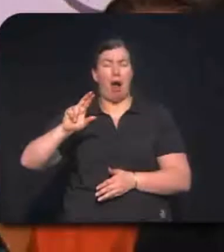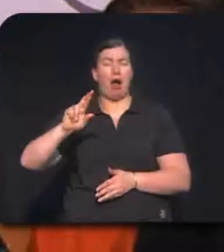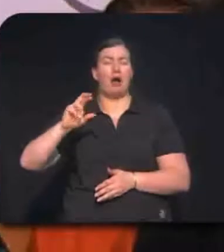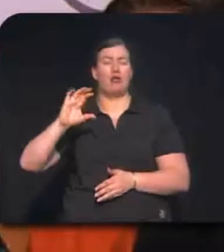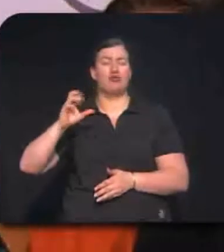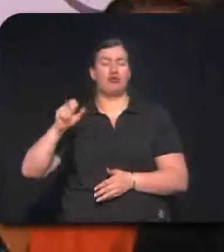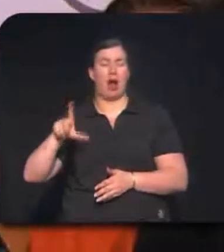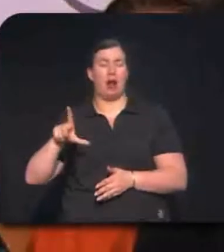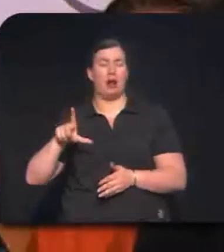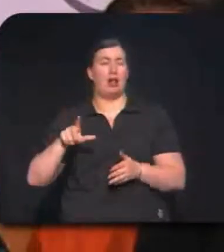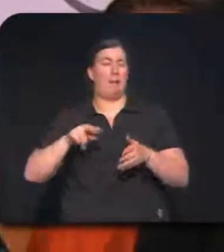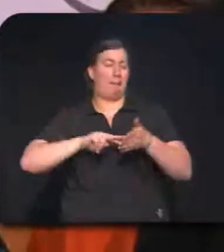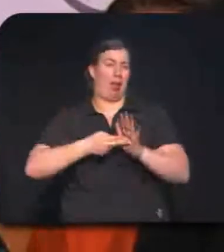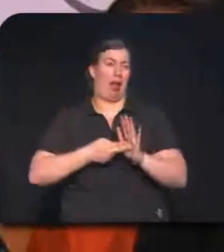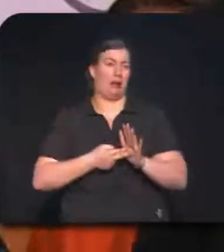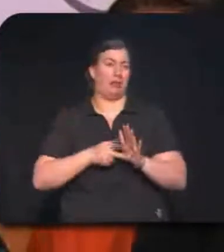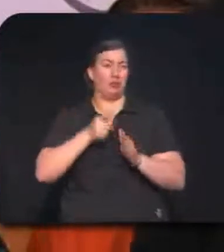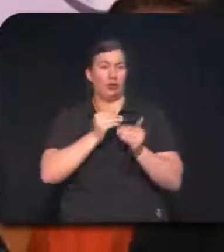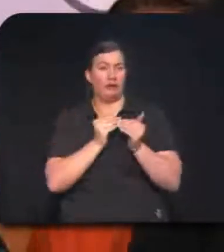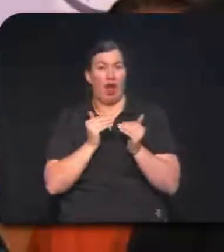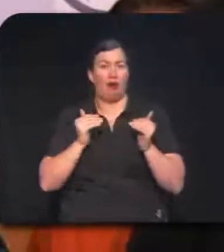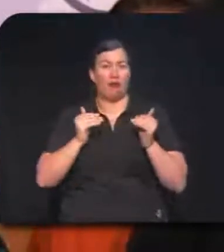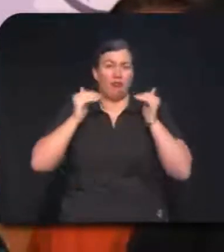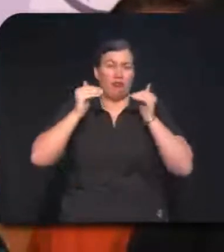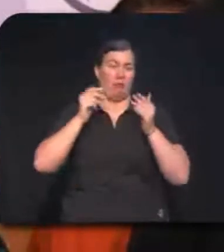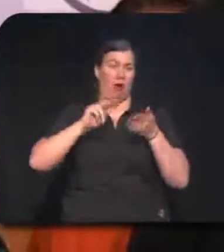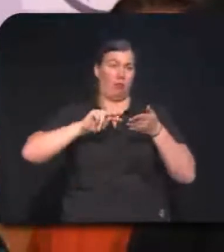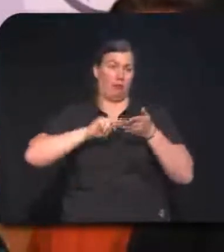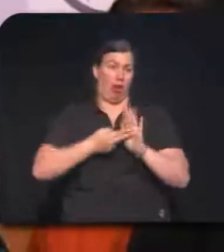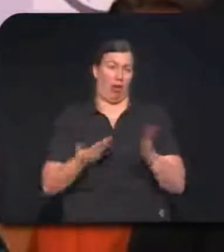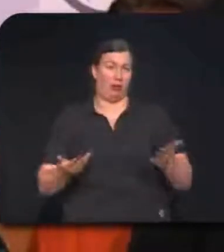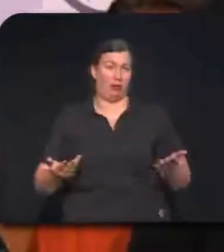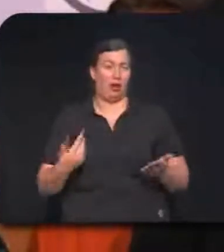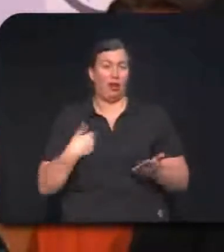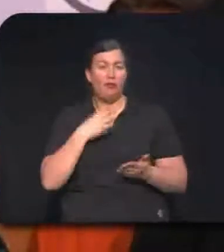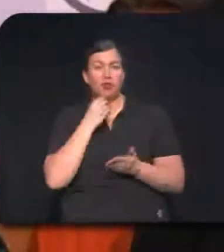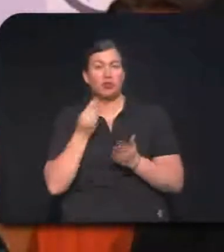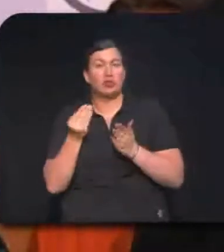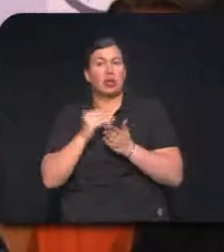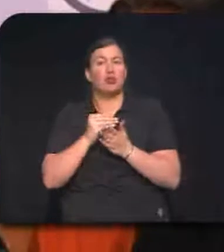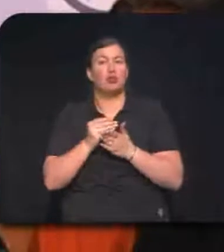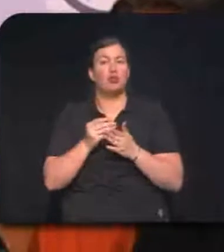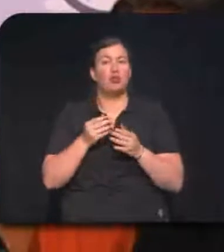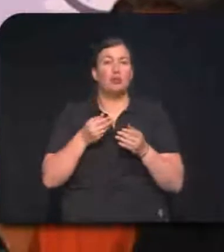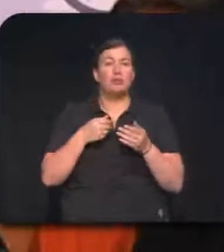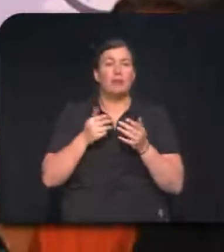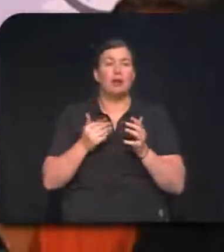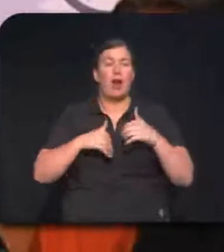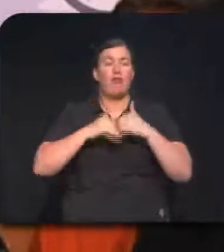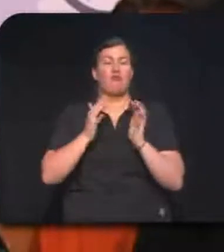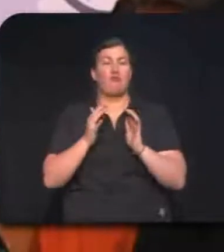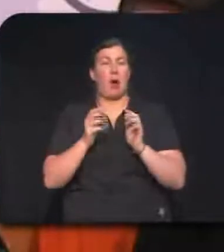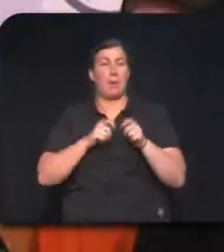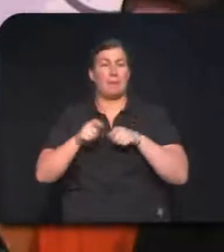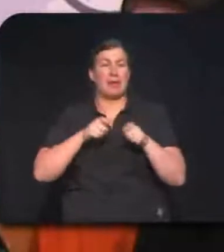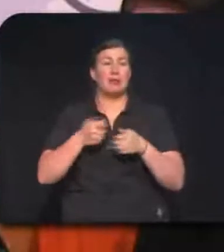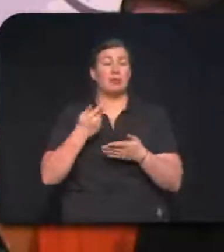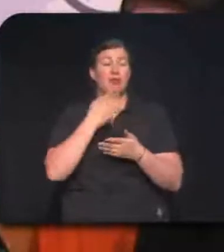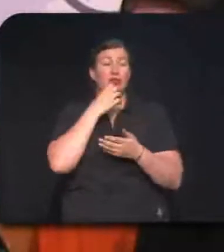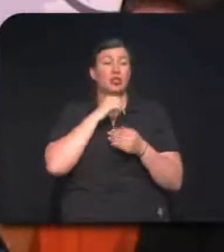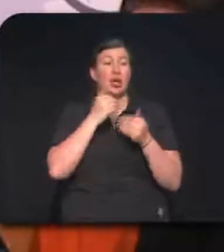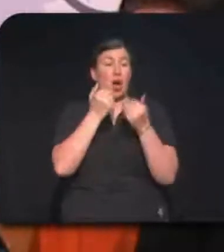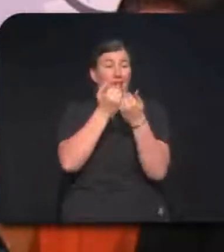wollen wir einen unabhängigen effektiven europäischen aussichtmechanismus für die Finanzwelt wir wollen trennwanken also